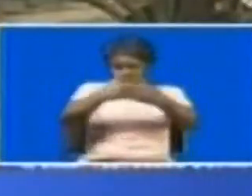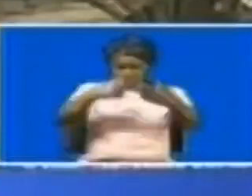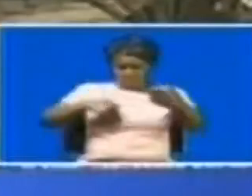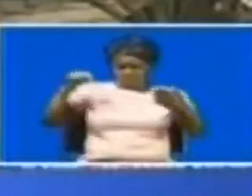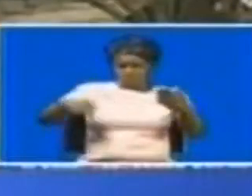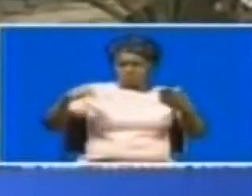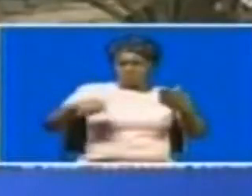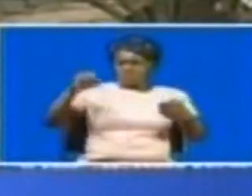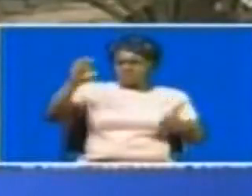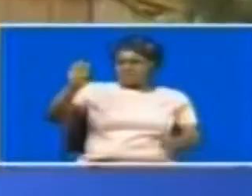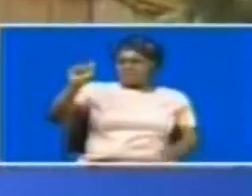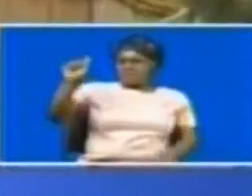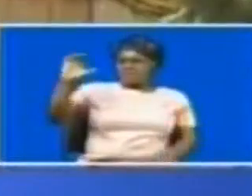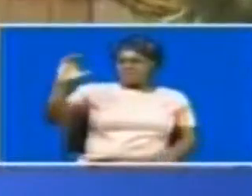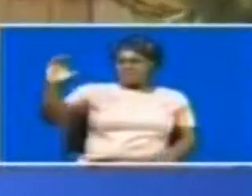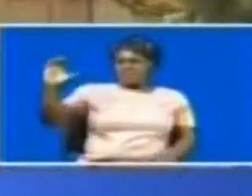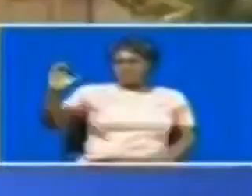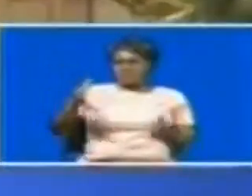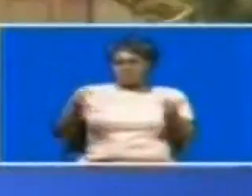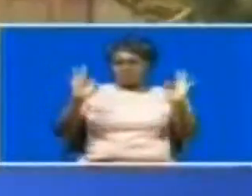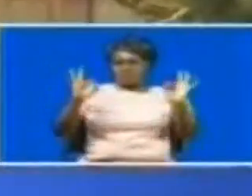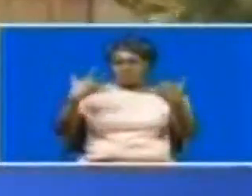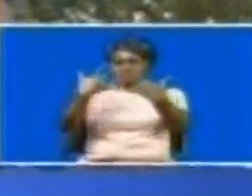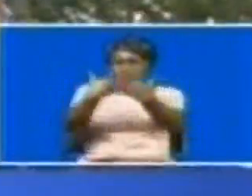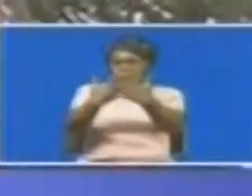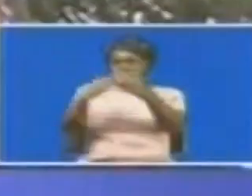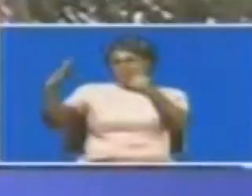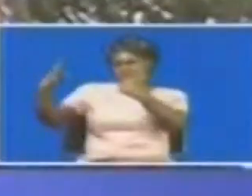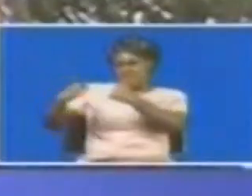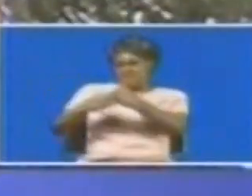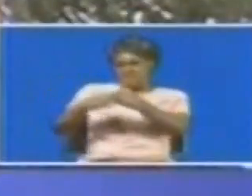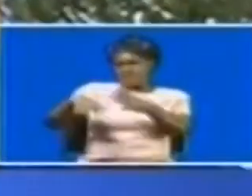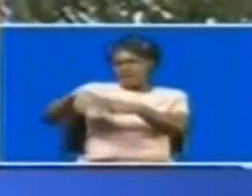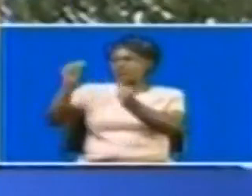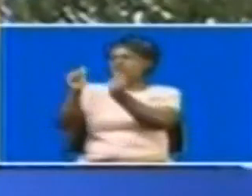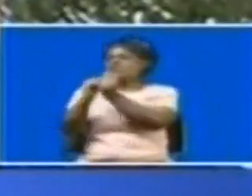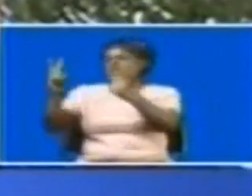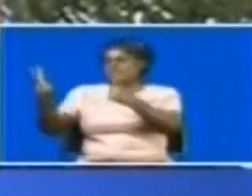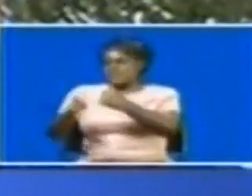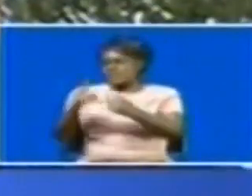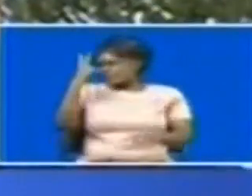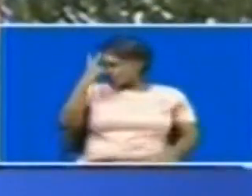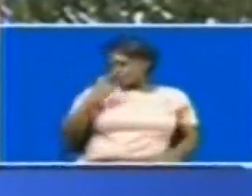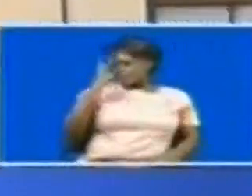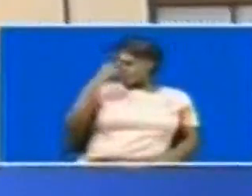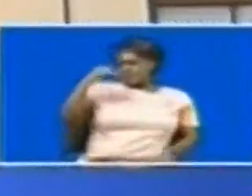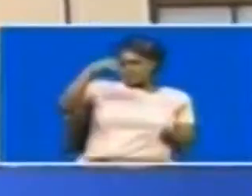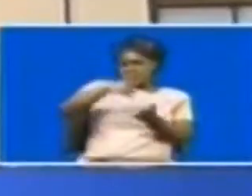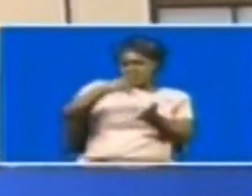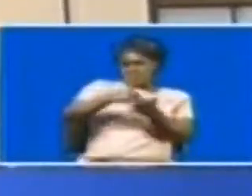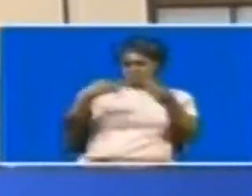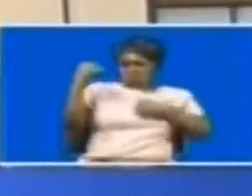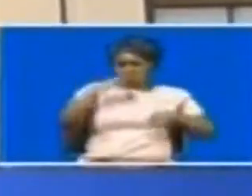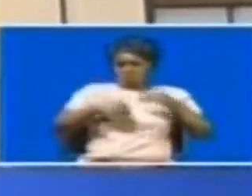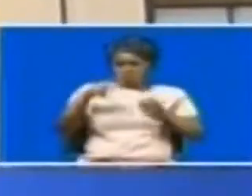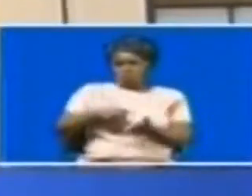kuamkia leo, makachero wa eacc waliwatia mbaroni washukiwa 8 kati ya 17 wanaoshutumiwa kuhusika na